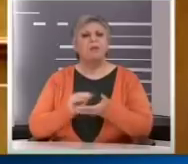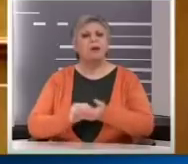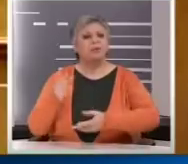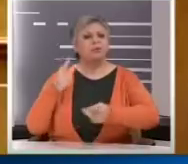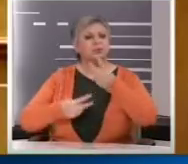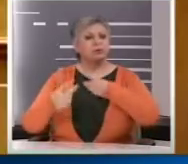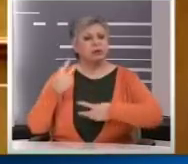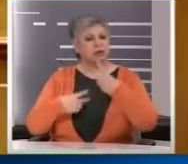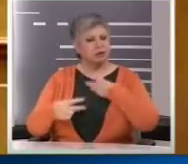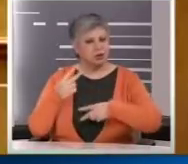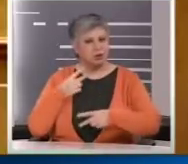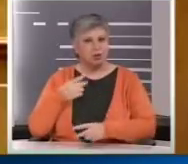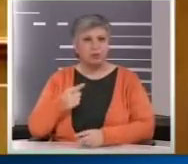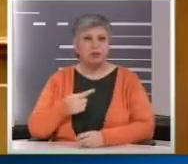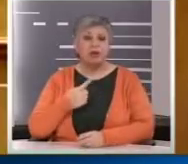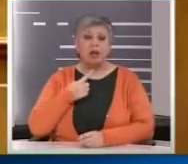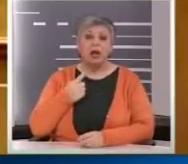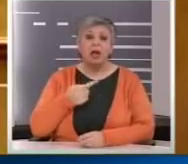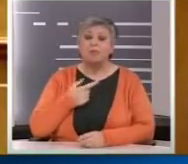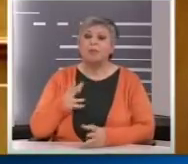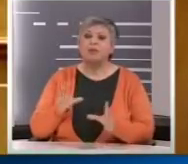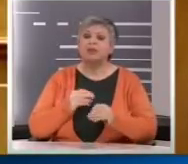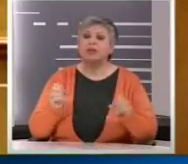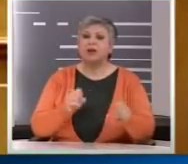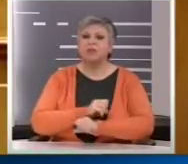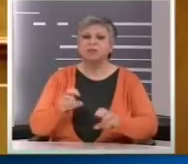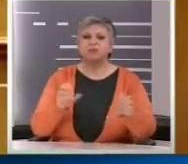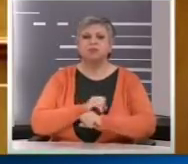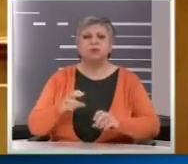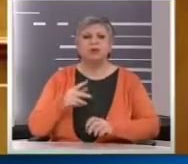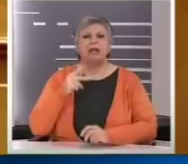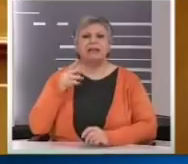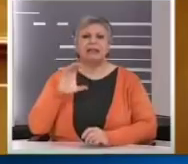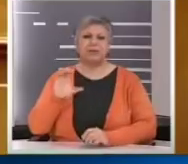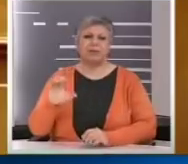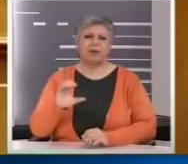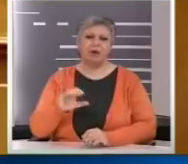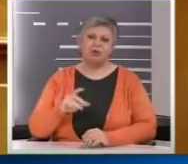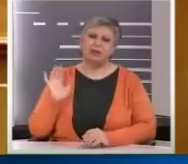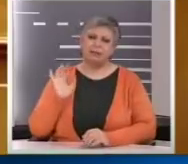ότι αποκαλύψαμε το γλέντι της διαφημιστικής δαπάνης του Κελπνό, που